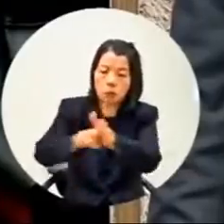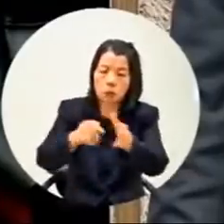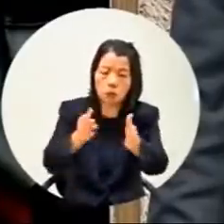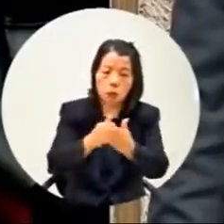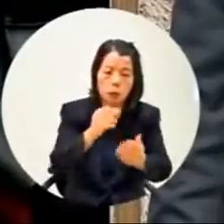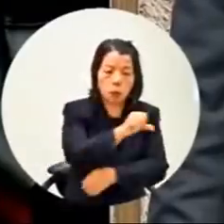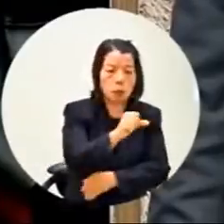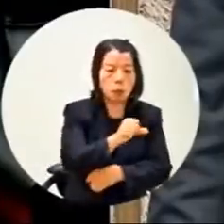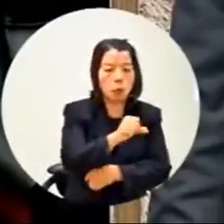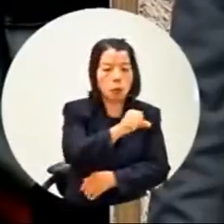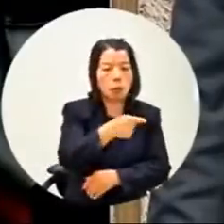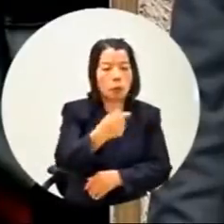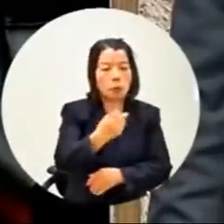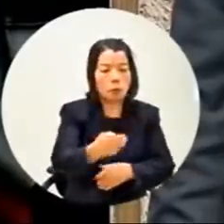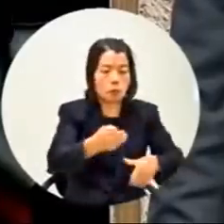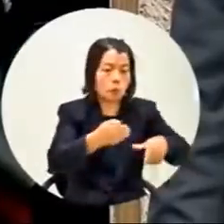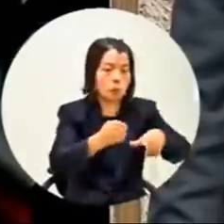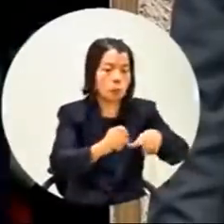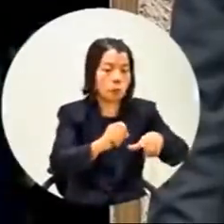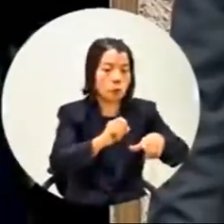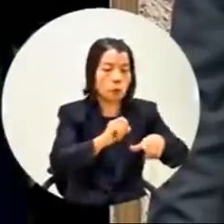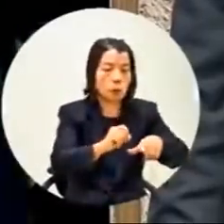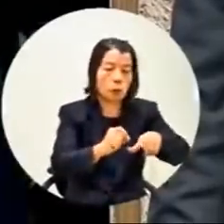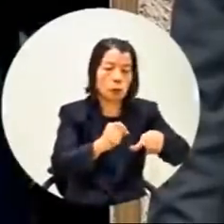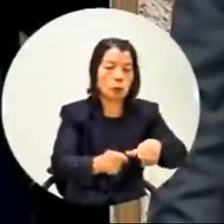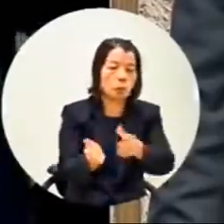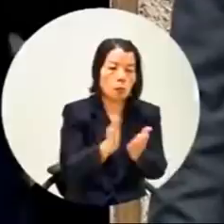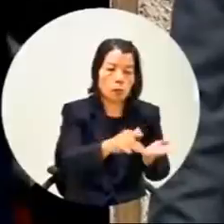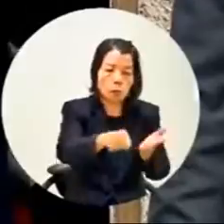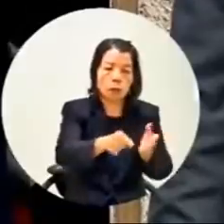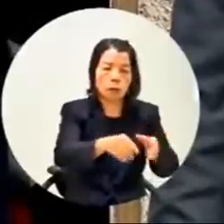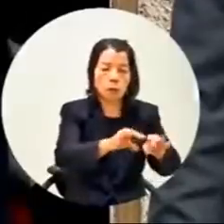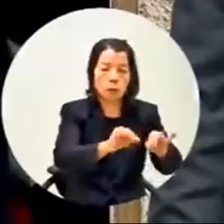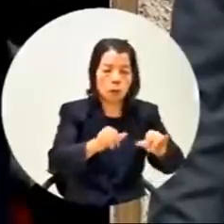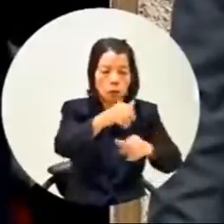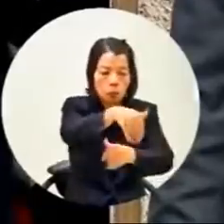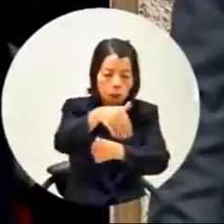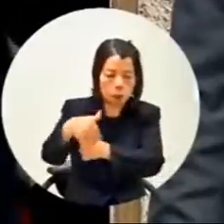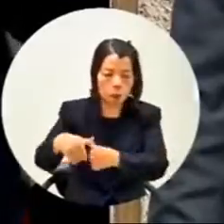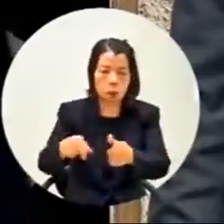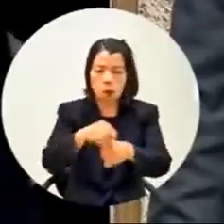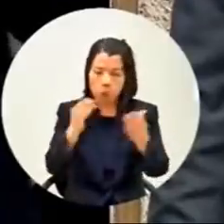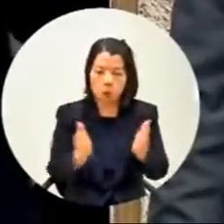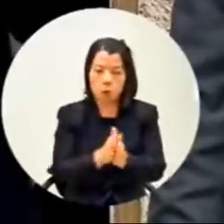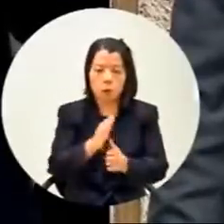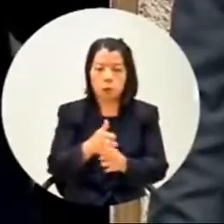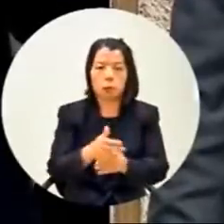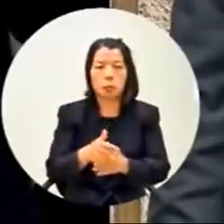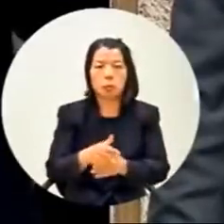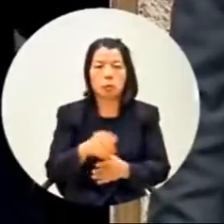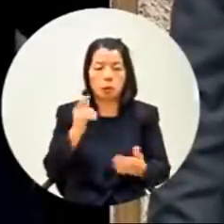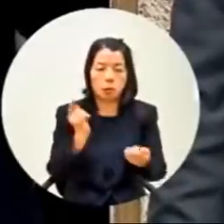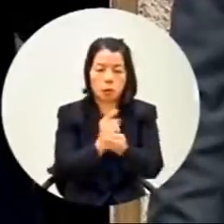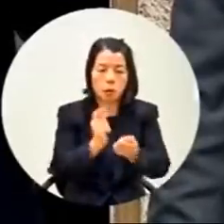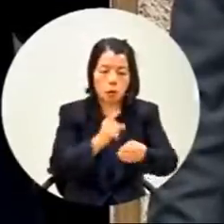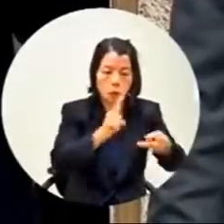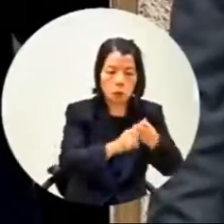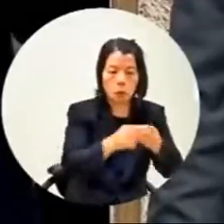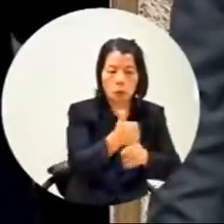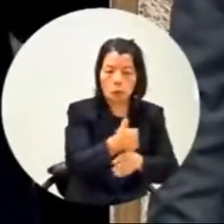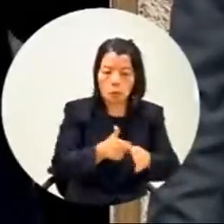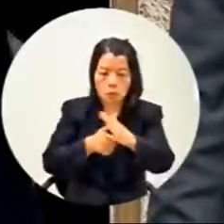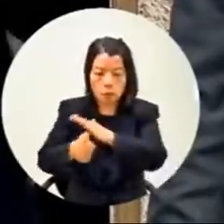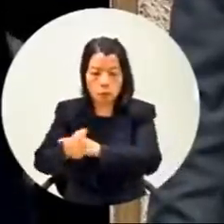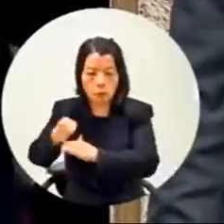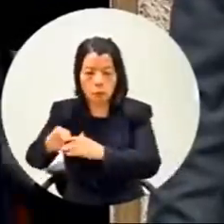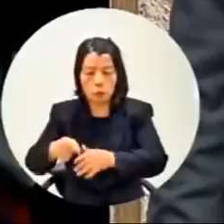等等，整个下来他已经认为王端人局长到庆富去做这么一